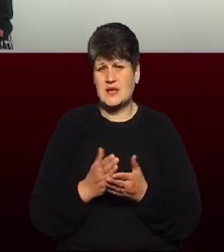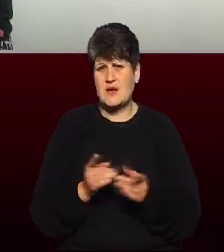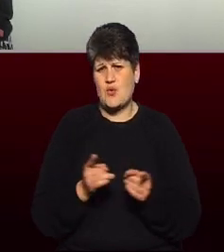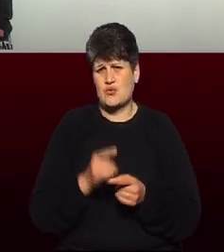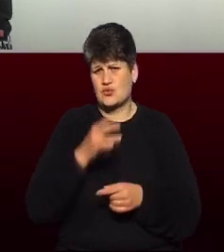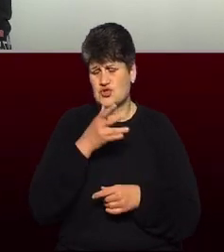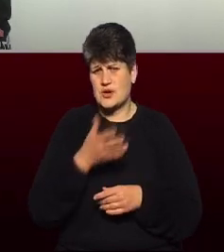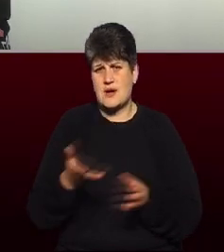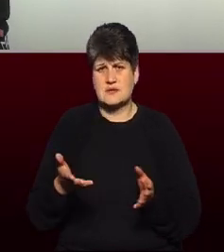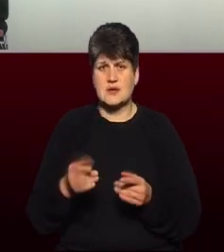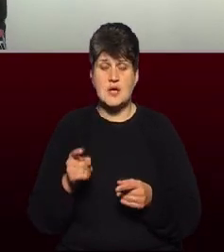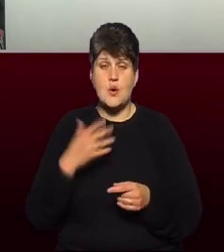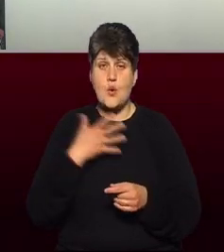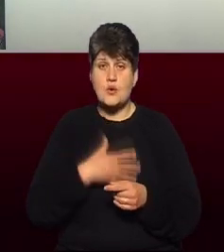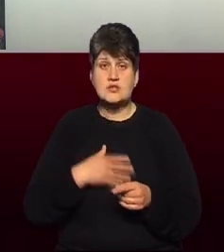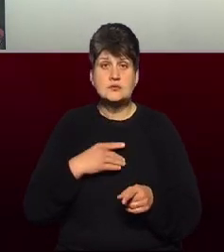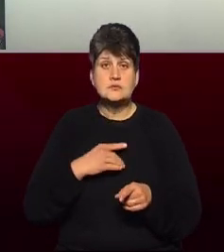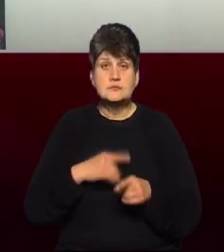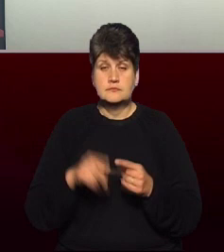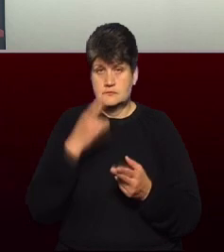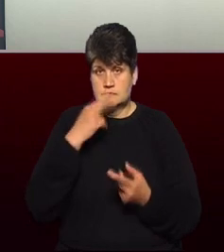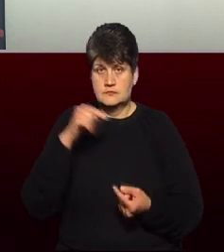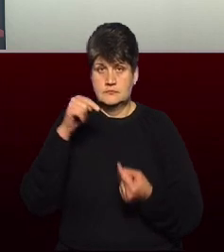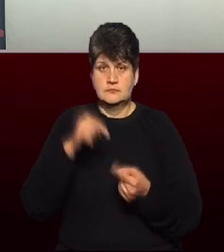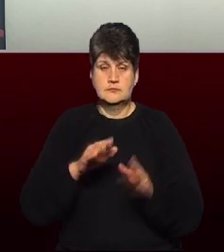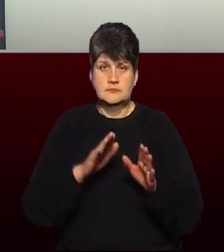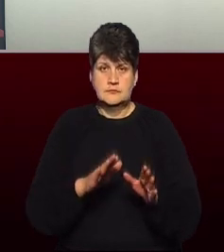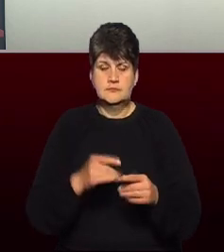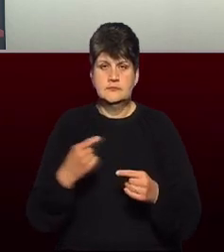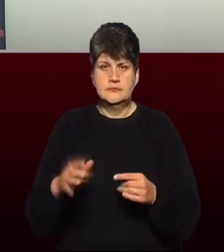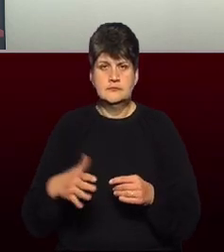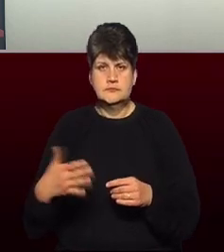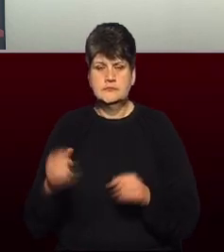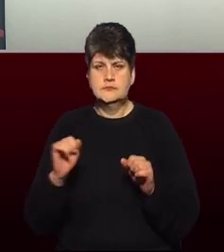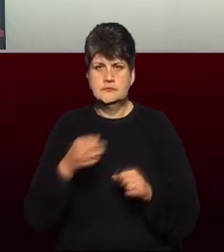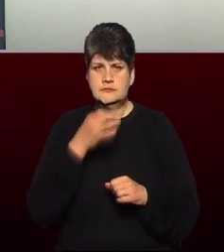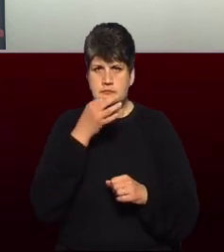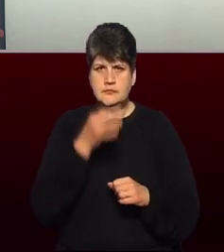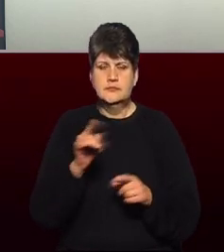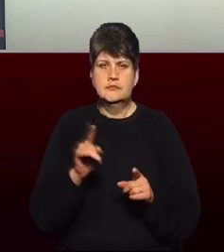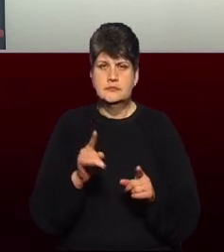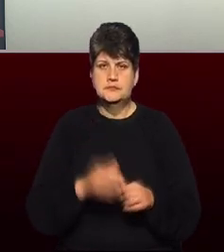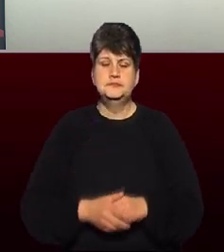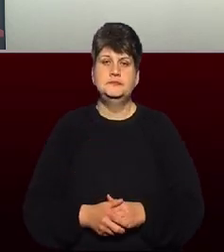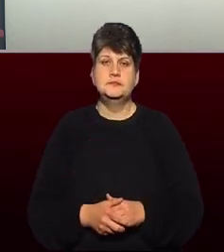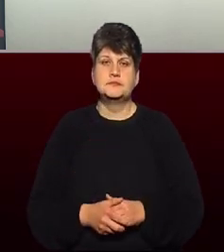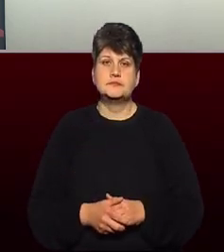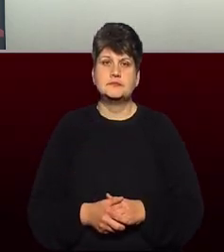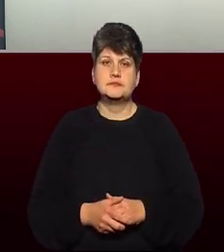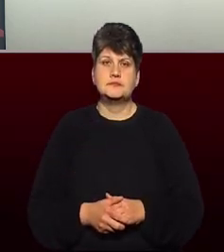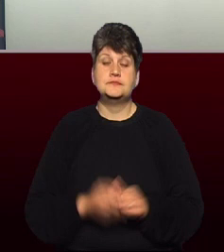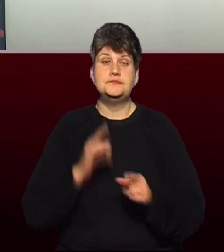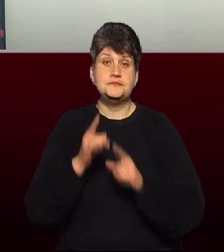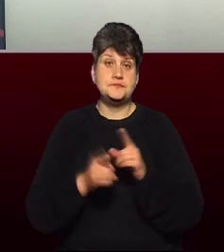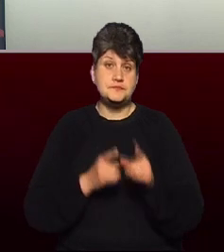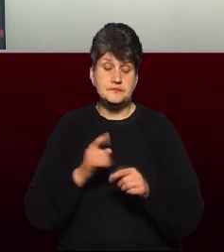організм швидко адаптується. З іншої сторони, можу зазначити, що зміни, можливо, переходу з